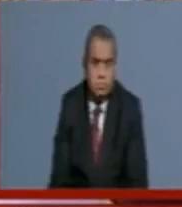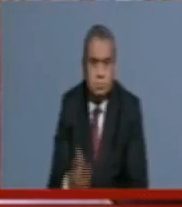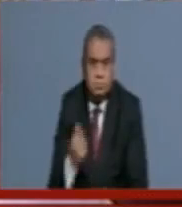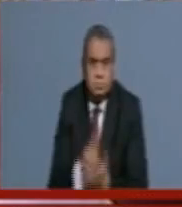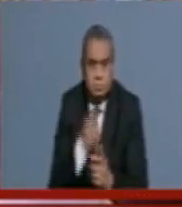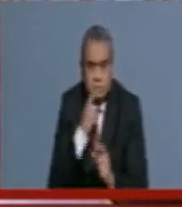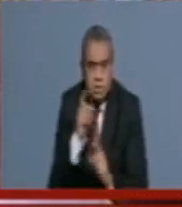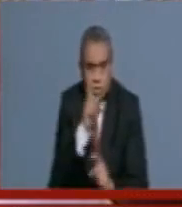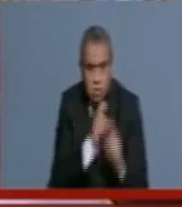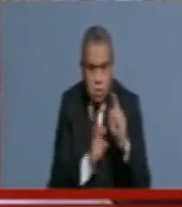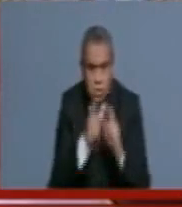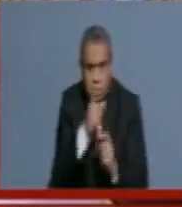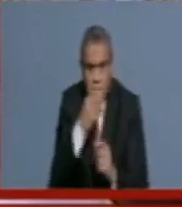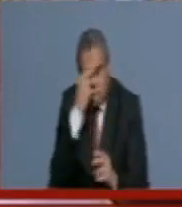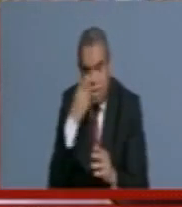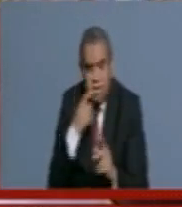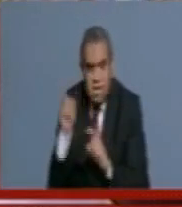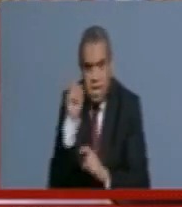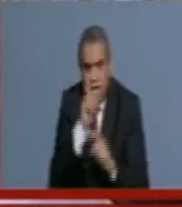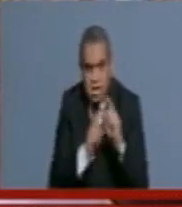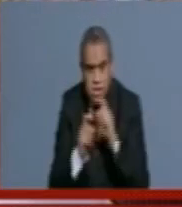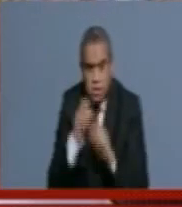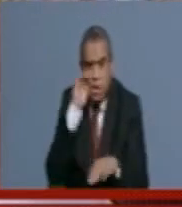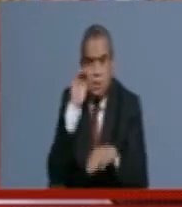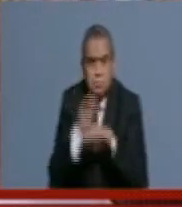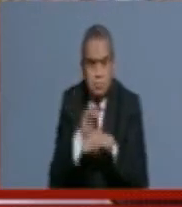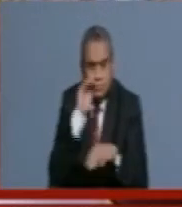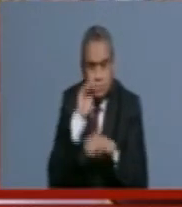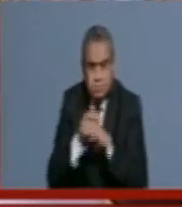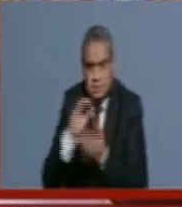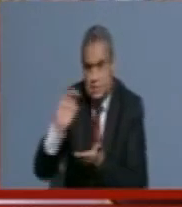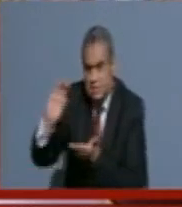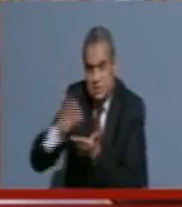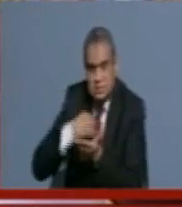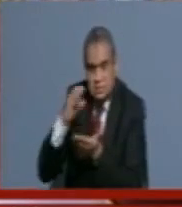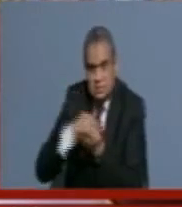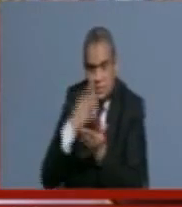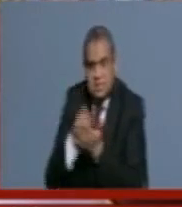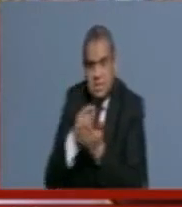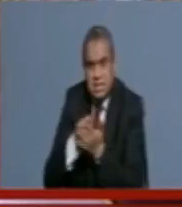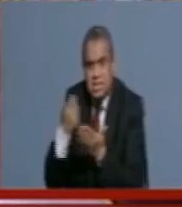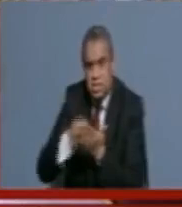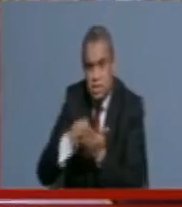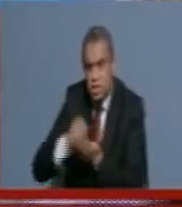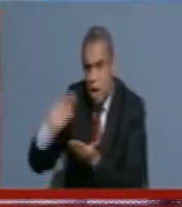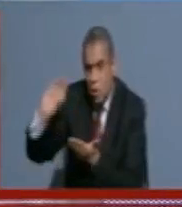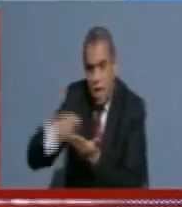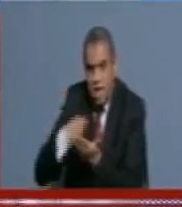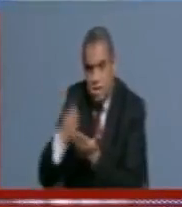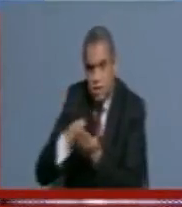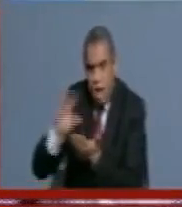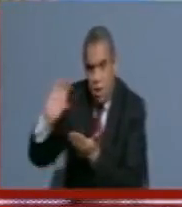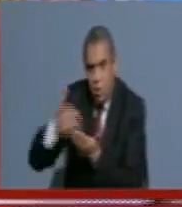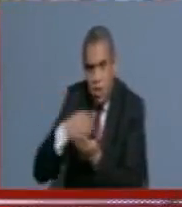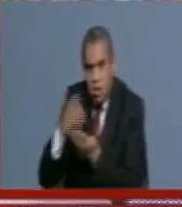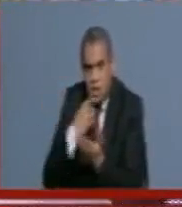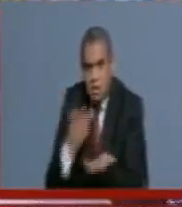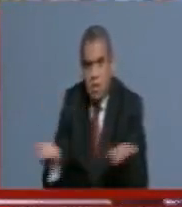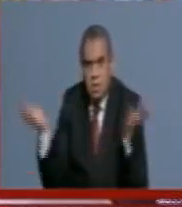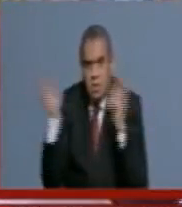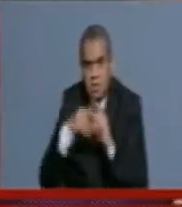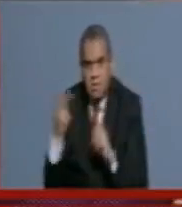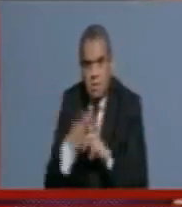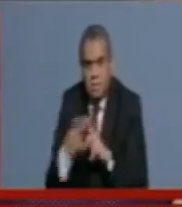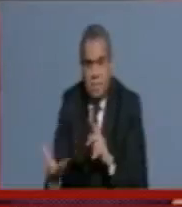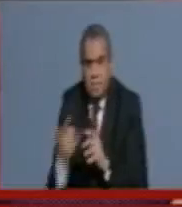بالنسبه للشكاوى، احنا رصدنا الشكاوى واغلبيه الشكاوى اللي اترصدت في غرفه العمليات كثافه